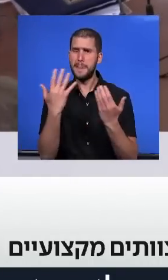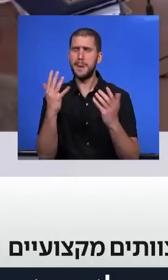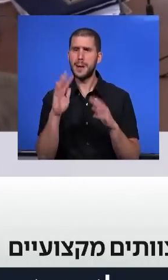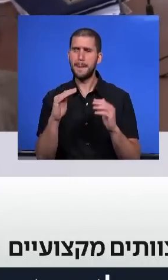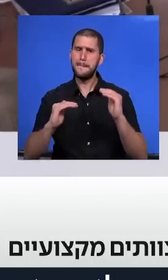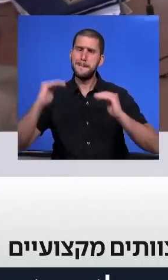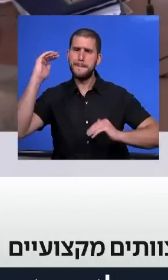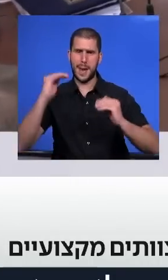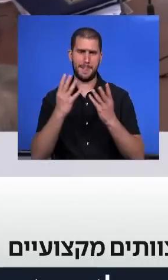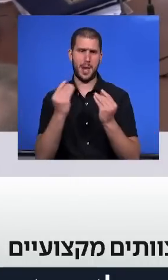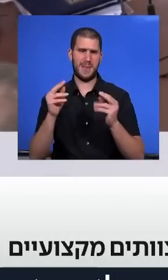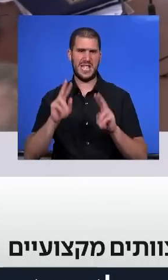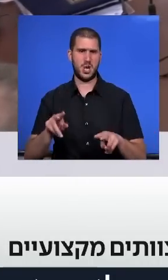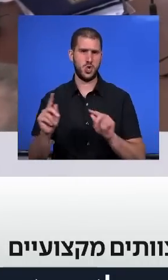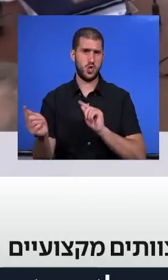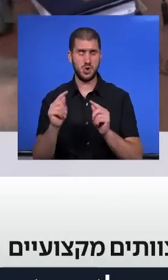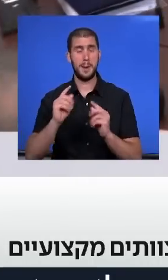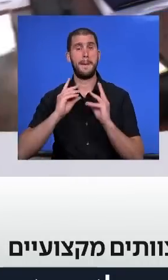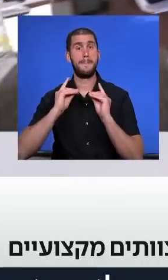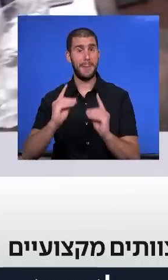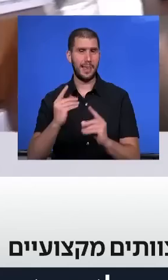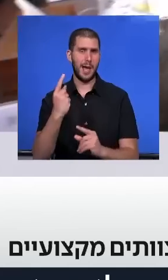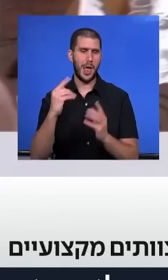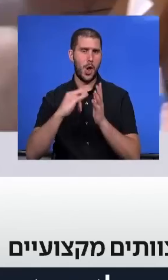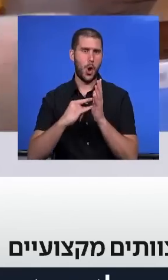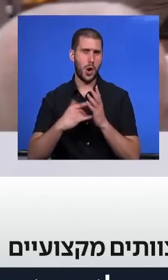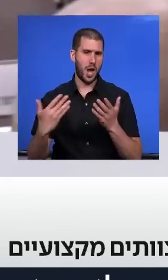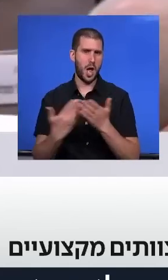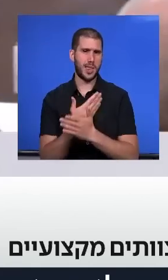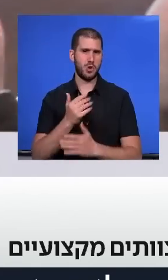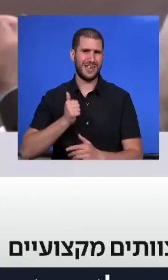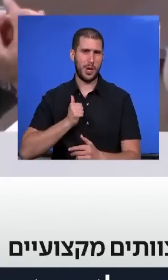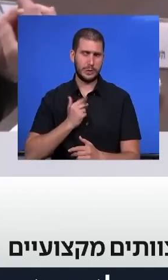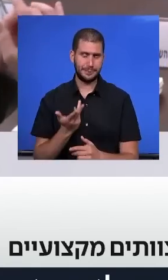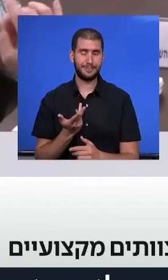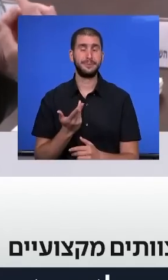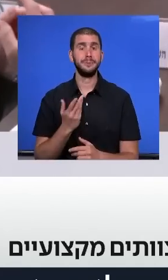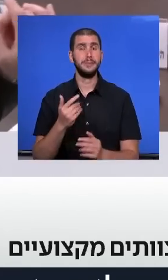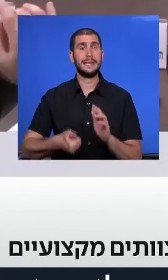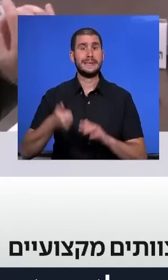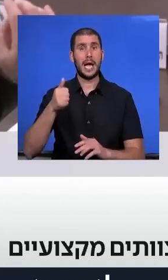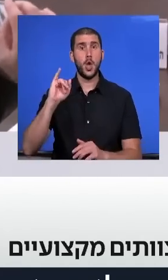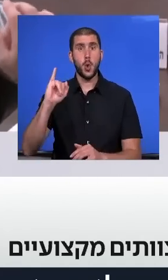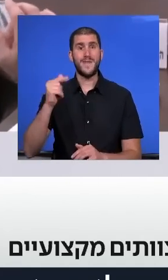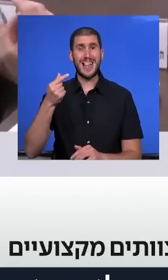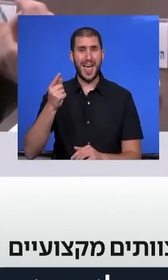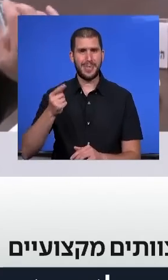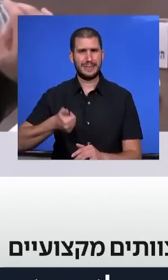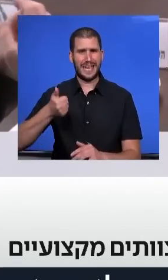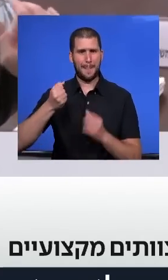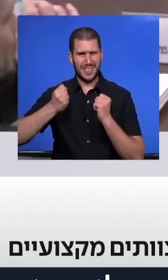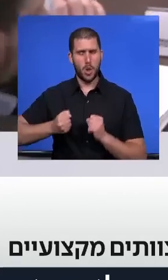הפערים בין הצדדים בדרך לאותו חוק גיוס חדש, כשהשר יואב גלנט, למעשה במשרד הביטחון,